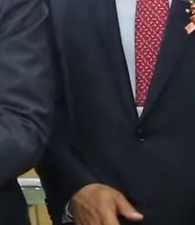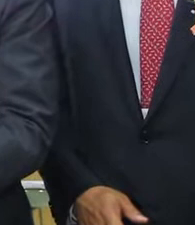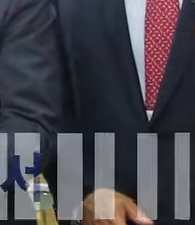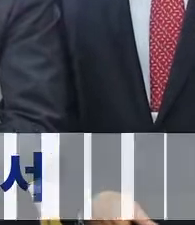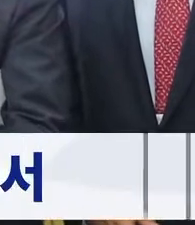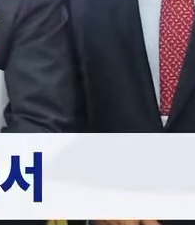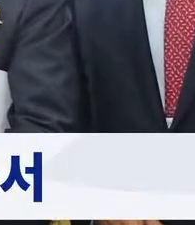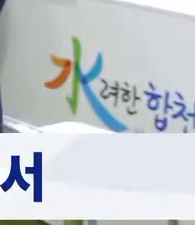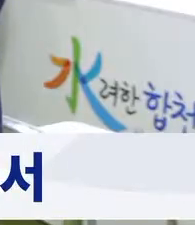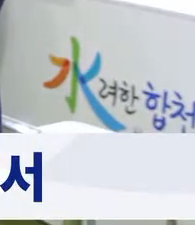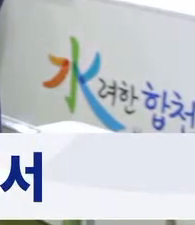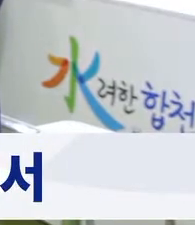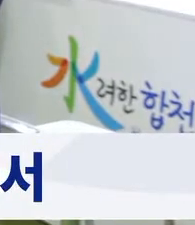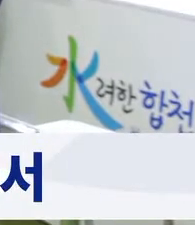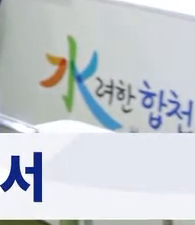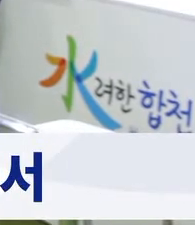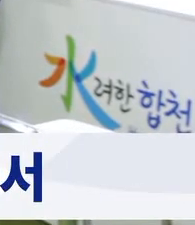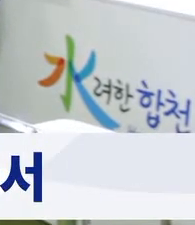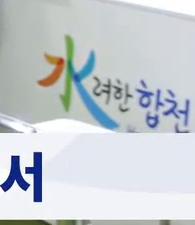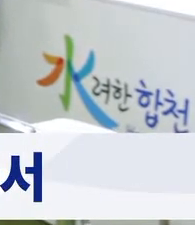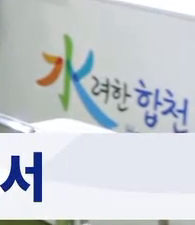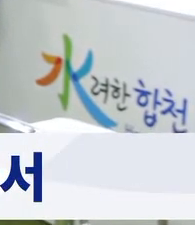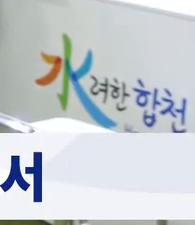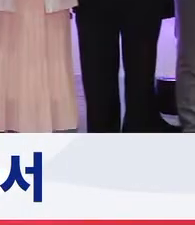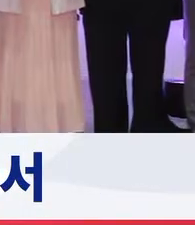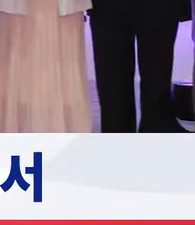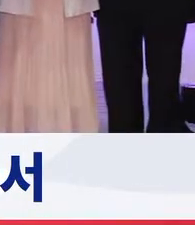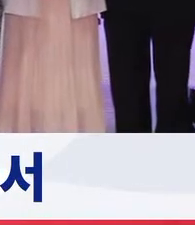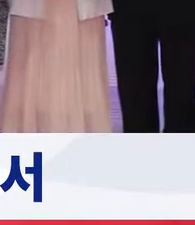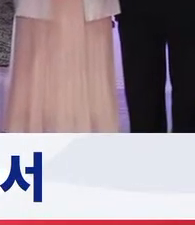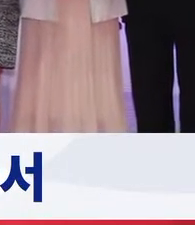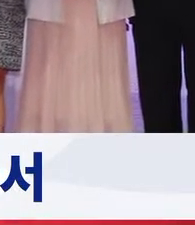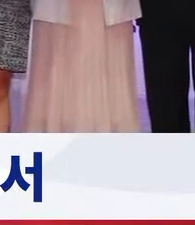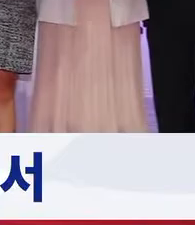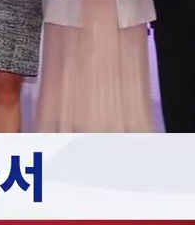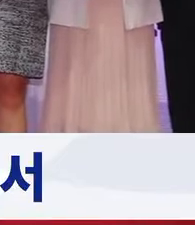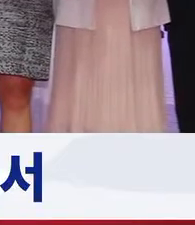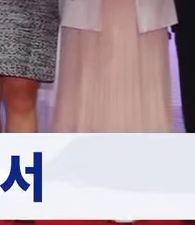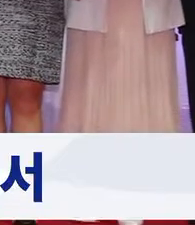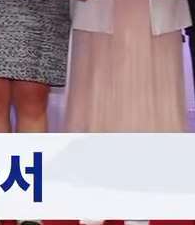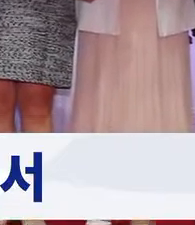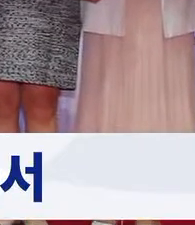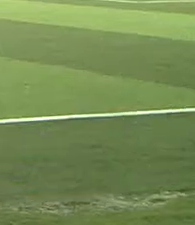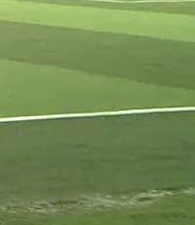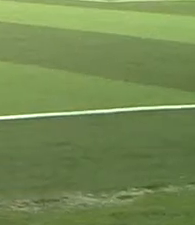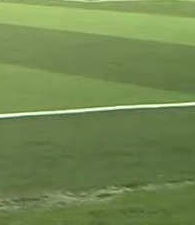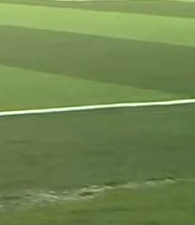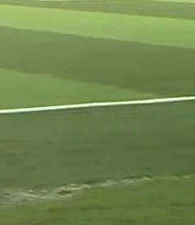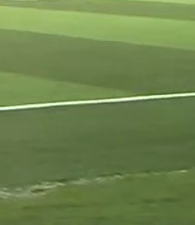민선 7기 주요 공약 사업인 합 천국 찔 복합도시 투자유치를 위해 합천군 이 적극적인 홍보에 나섰습니다